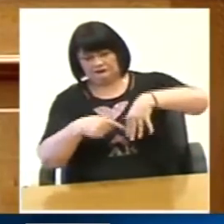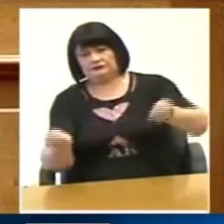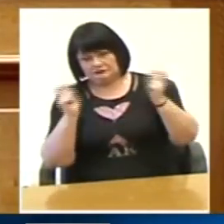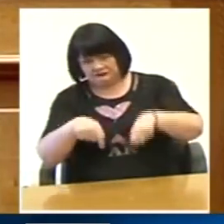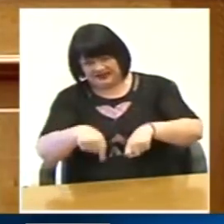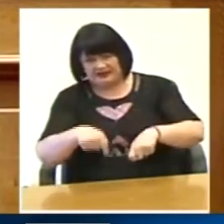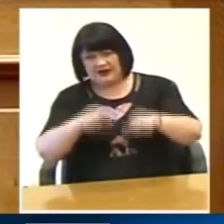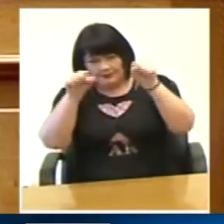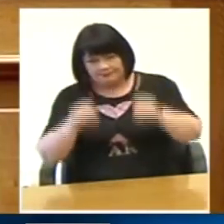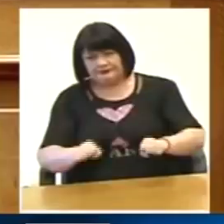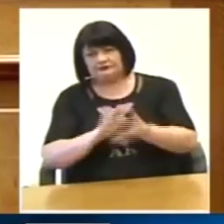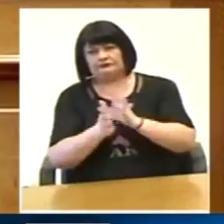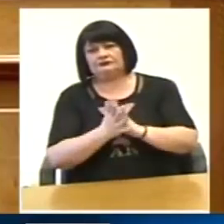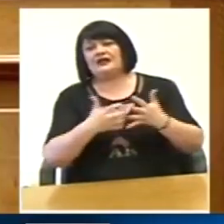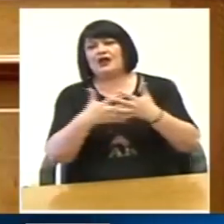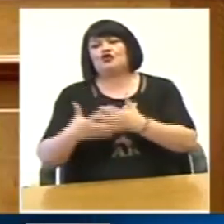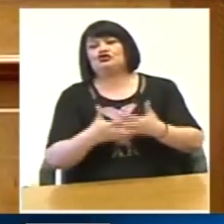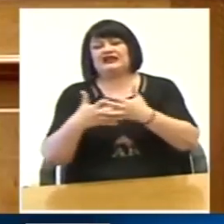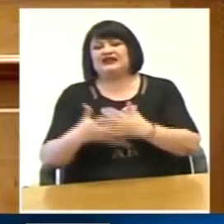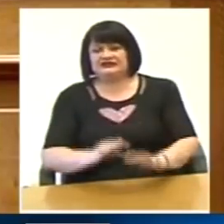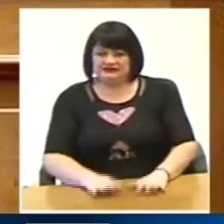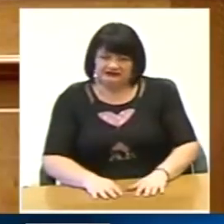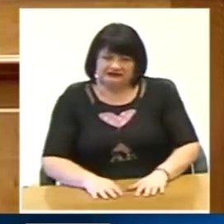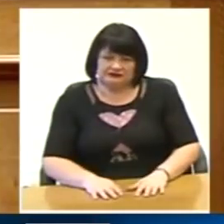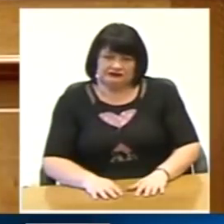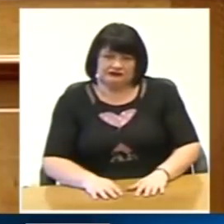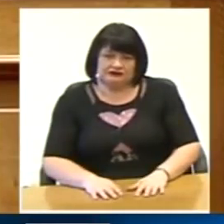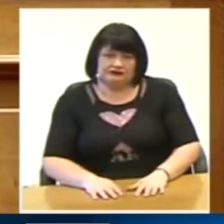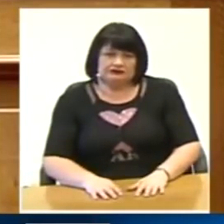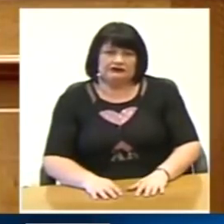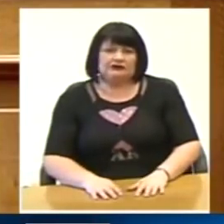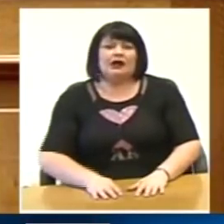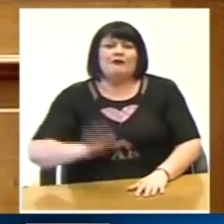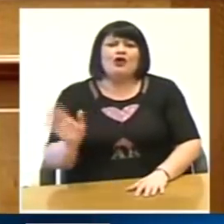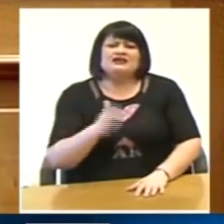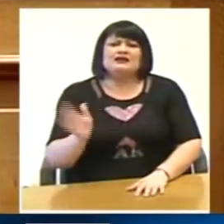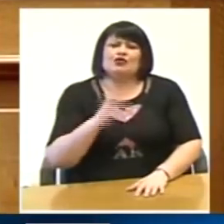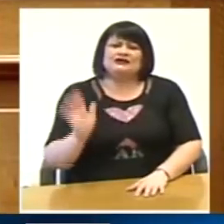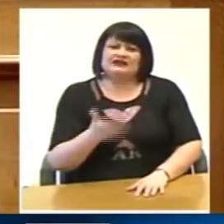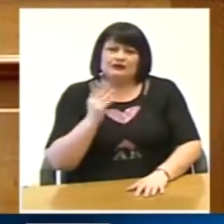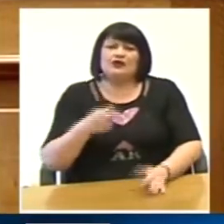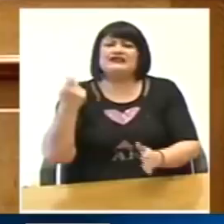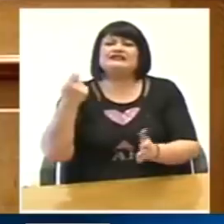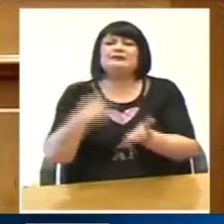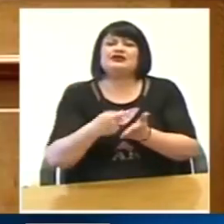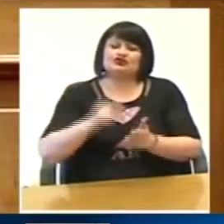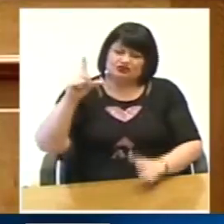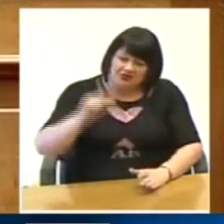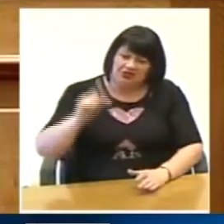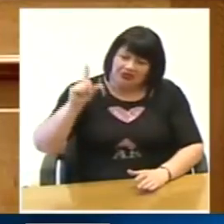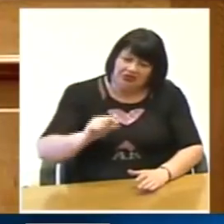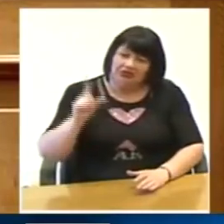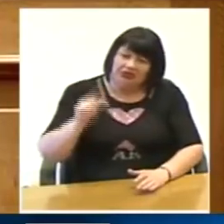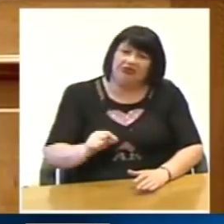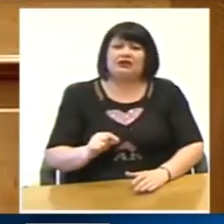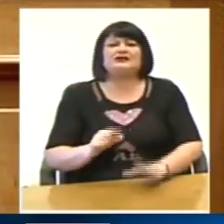σήμερα, μετά από αλλεπάλληλα κύματα αντεργατικά τα οποία είχε εξαπολύσει τους εργαζόμενους. Με μειώσει τους μισθούς, με μειώσει το